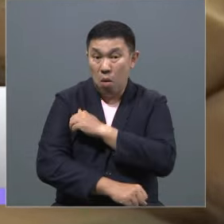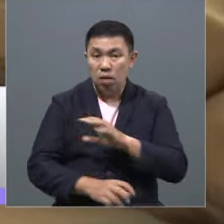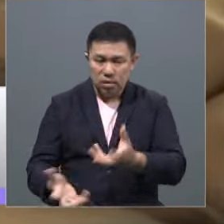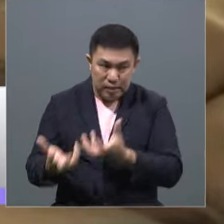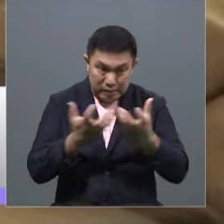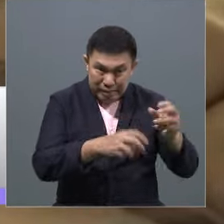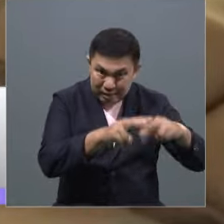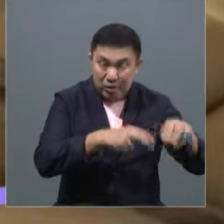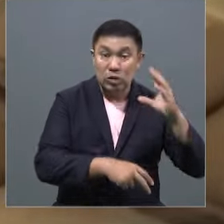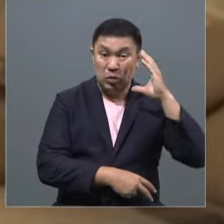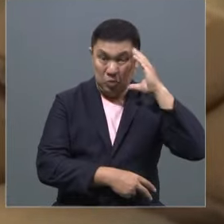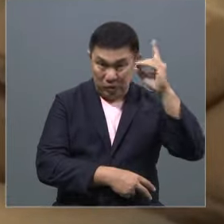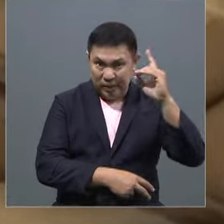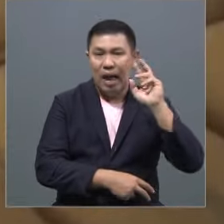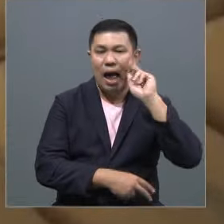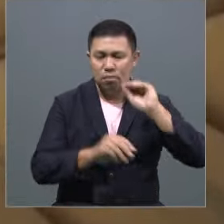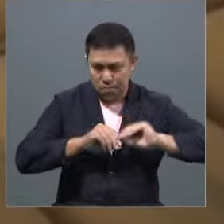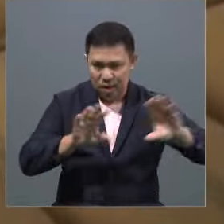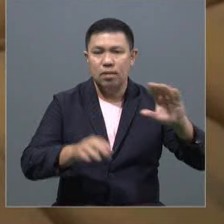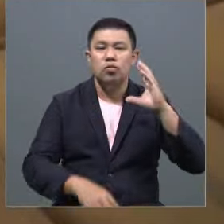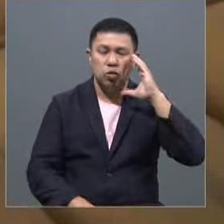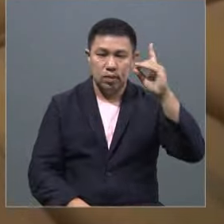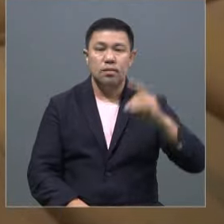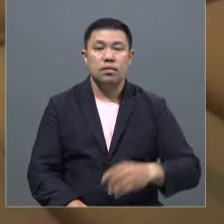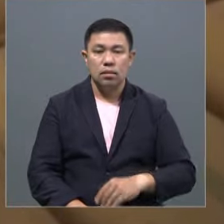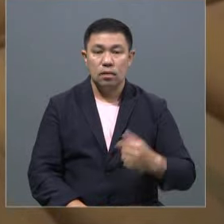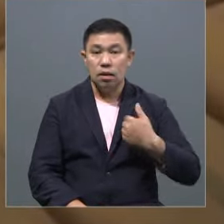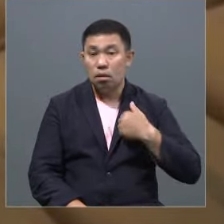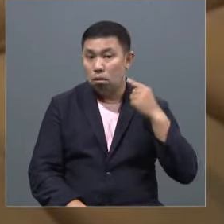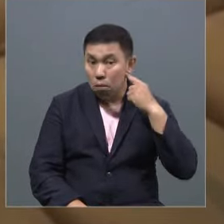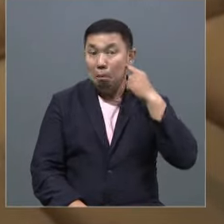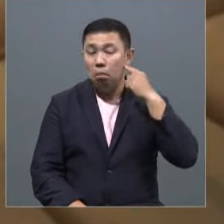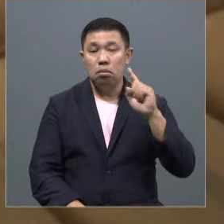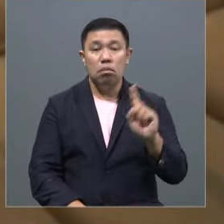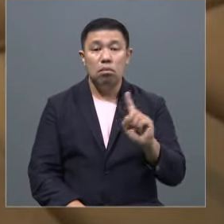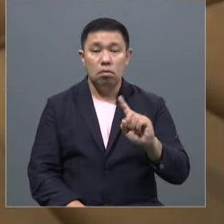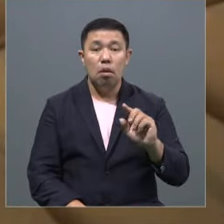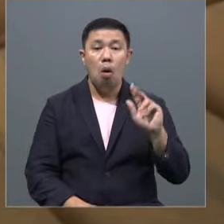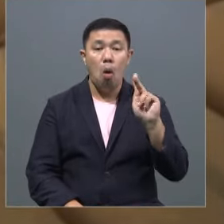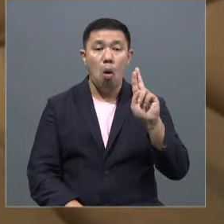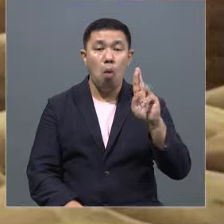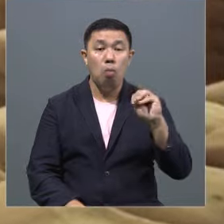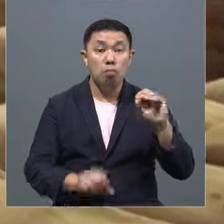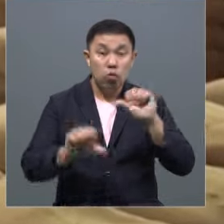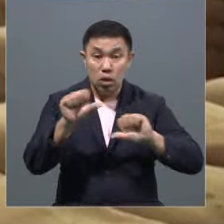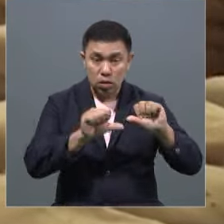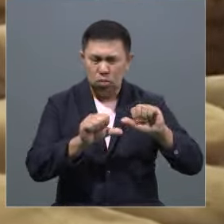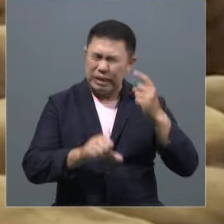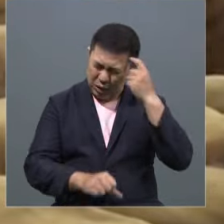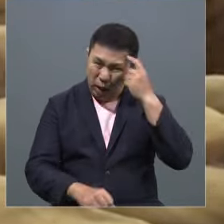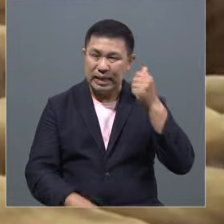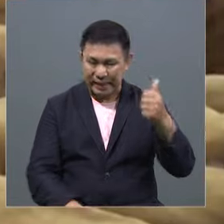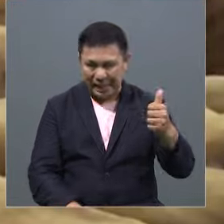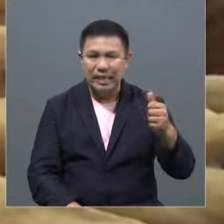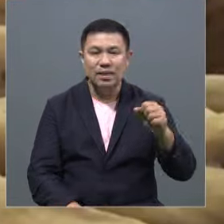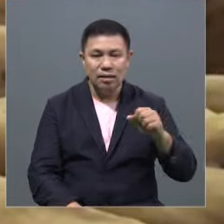และแถลงข่าวในวันพรุ่งนี้แล้วนะครับคุณภูมิธรรมบอกว่าเท่าที่ทราบมาเบื้องต้นของกรมวิทยาศาสตร์เนี่ยผลน่าจะออกมาดีฮะ